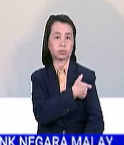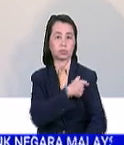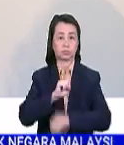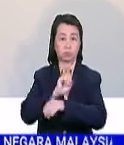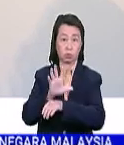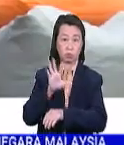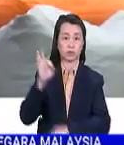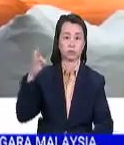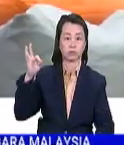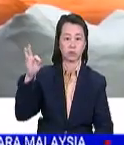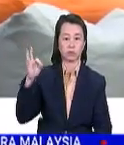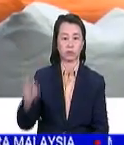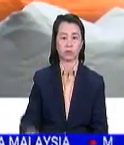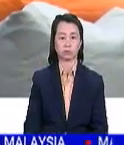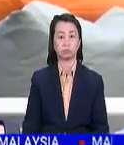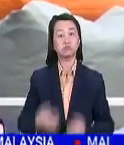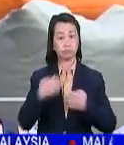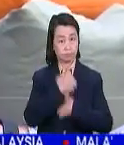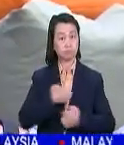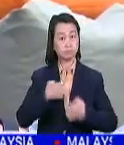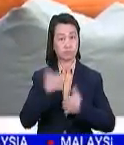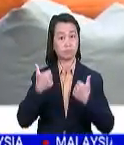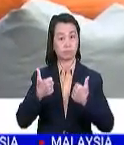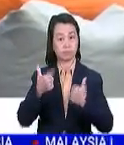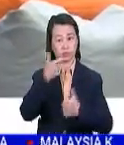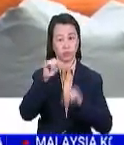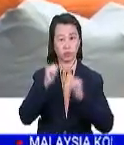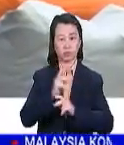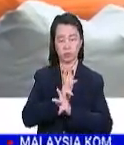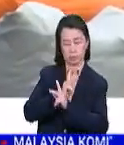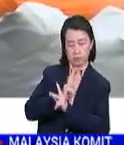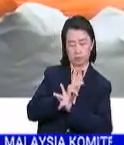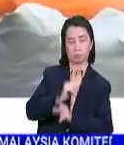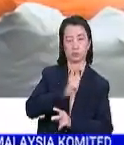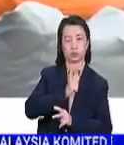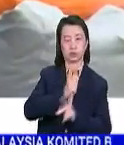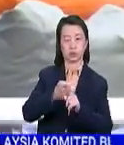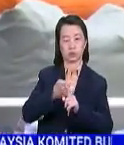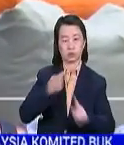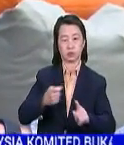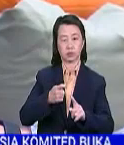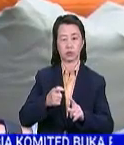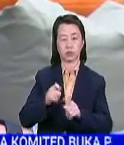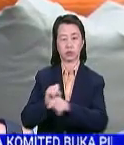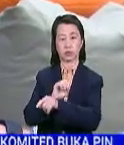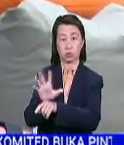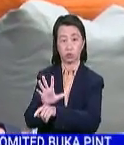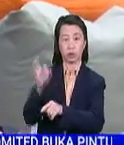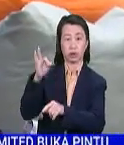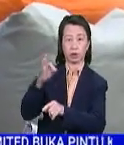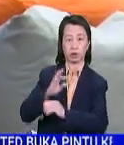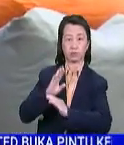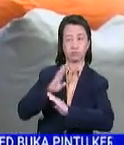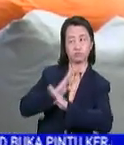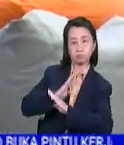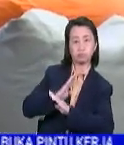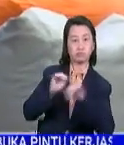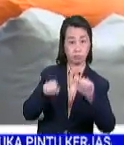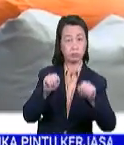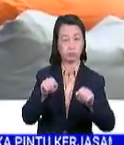COVID-19. Seronok sebab boleh melindungi diri daripada COVID-19. Sakit tak